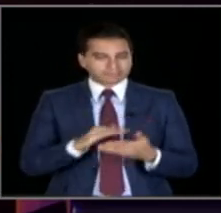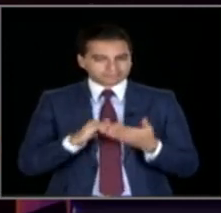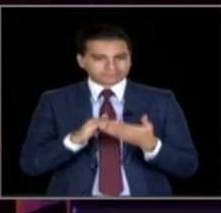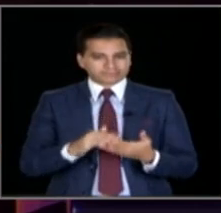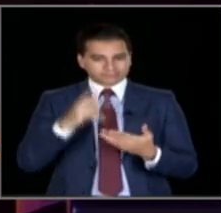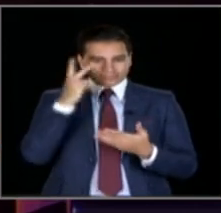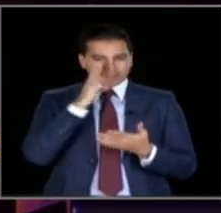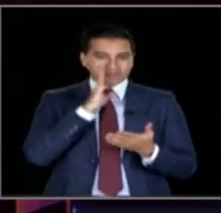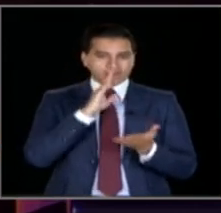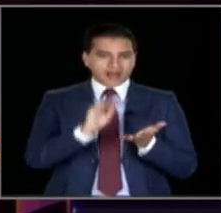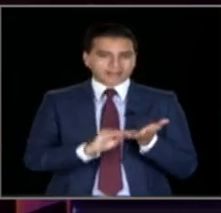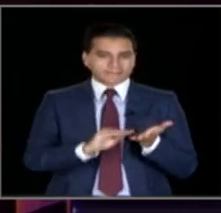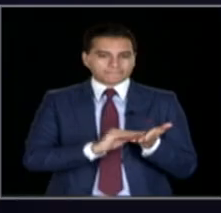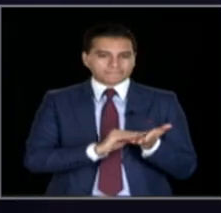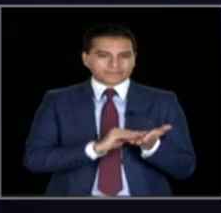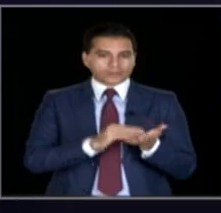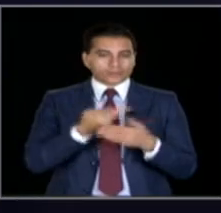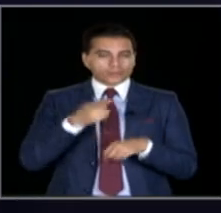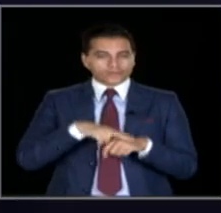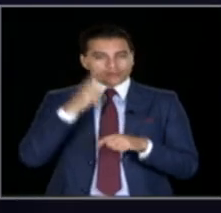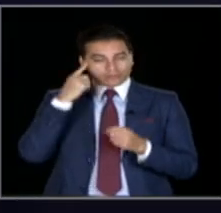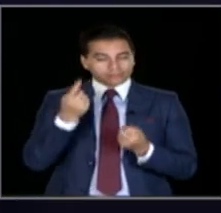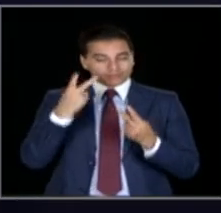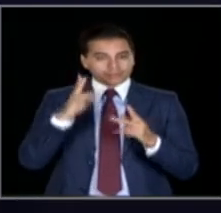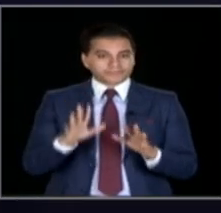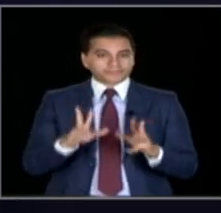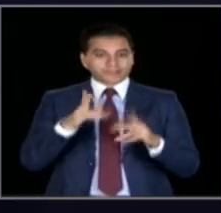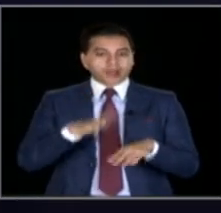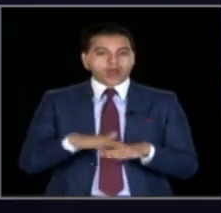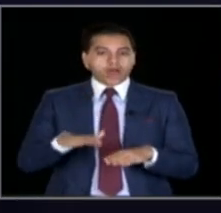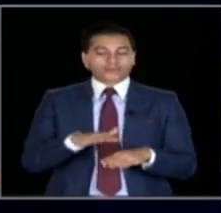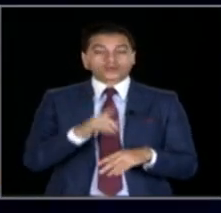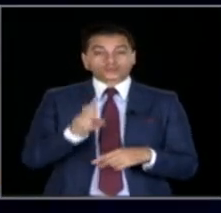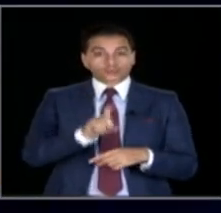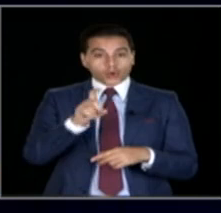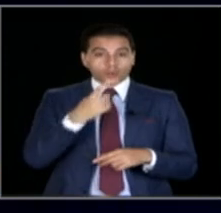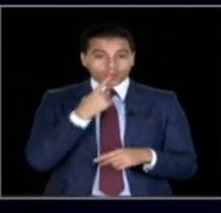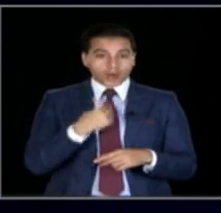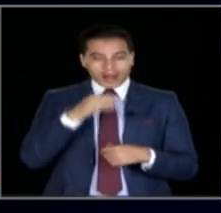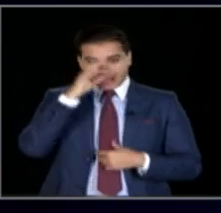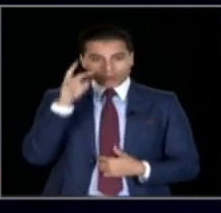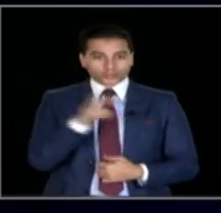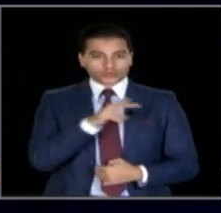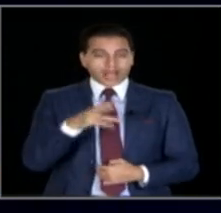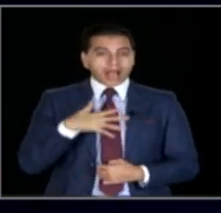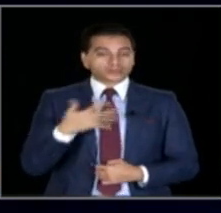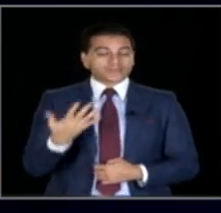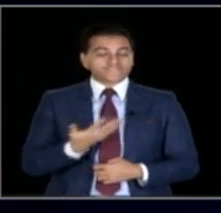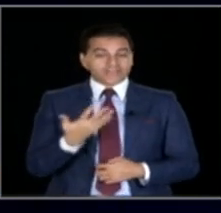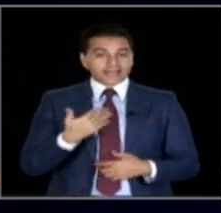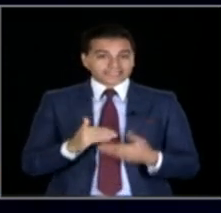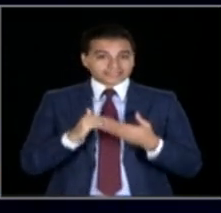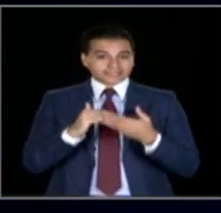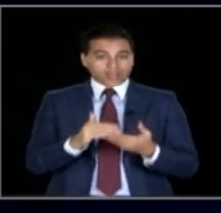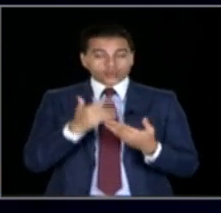للبصري تعليم برايل وتنمية مهارات الأطفال. هايل. قولوا لي انتوا الاتنين لو في حاجة انتوا محتاجينها